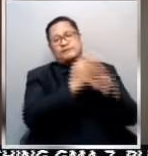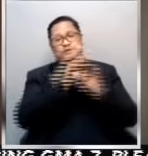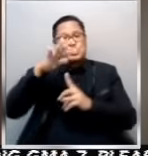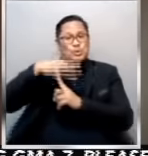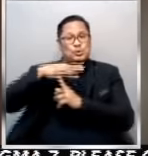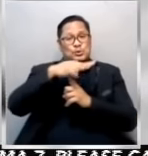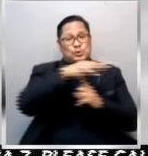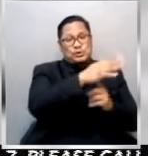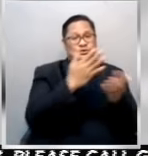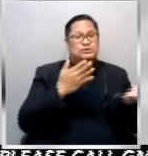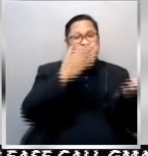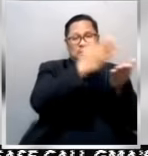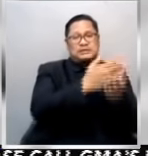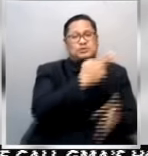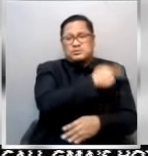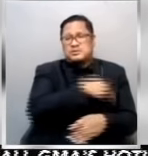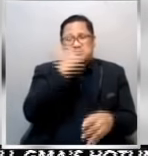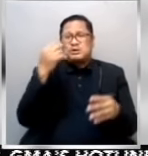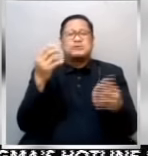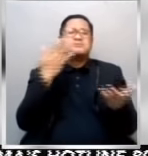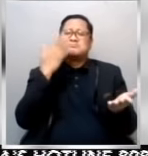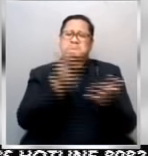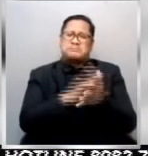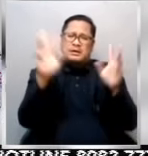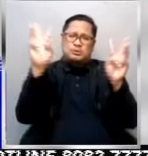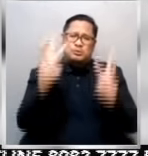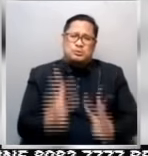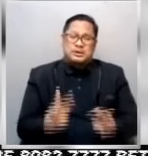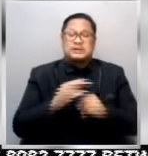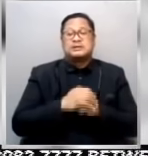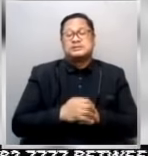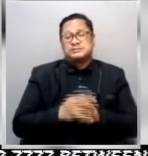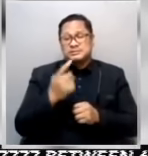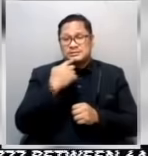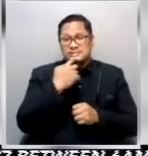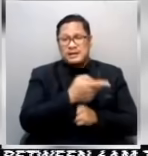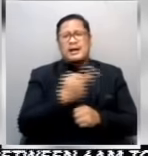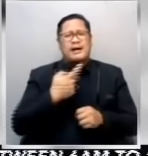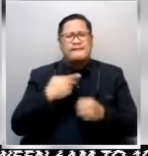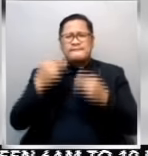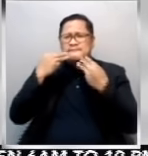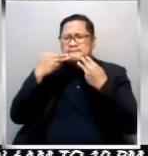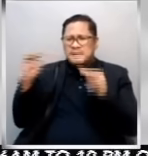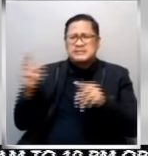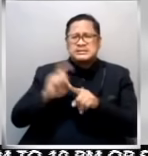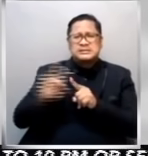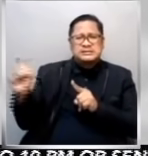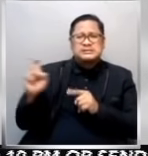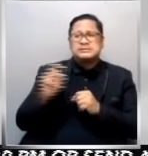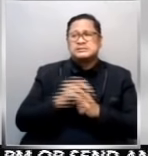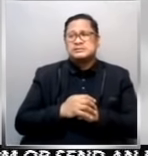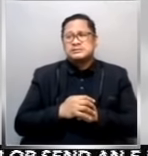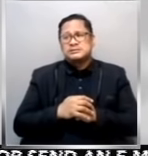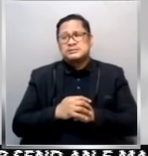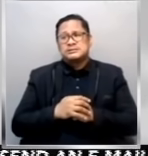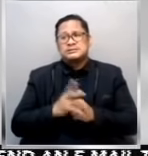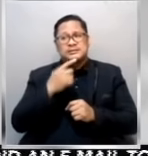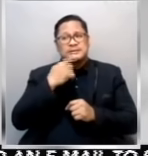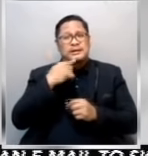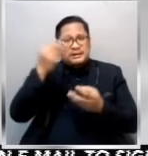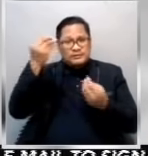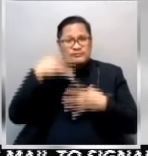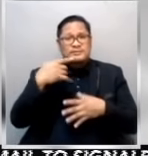sa masamang panahon. Kaya ang tanong ni Kathleen. May mga messages yung mga seaman sa akin na sila daw